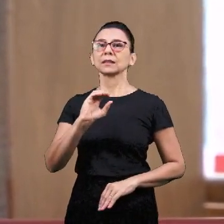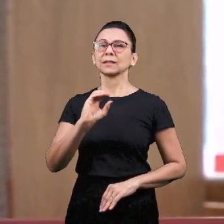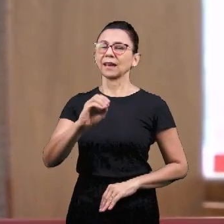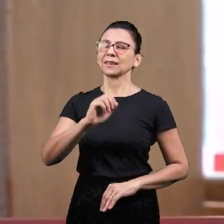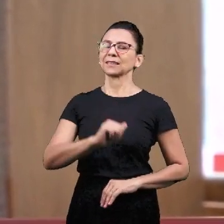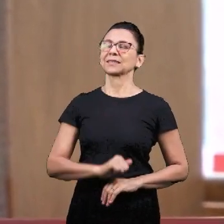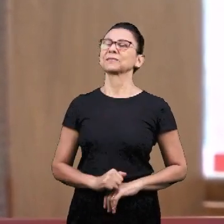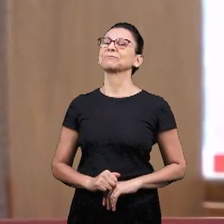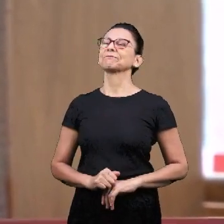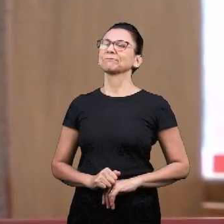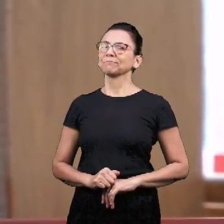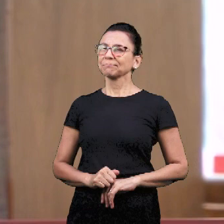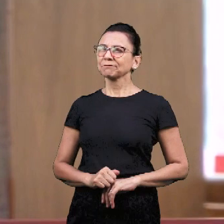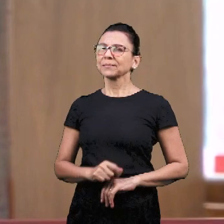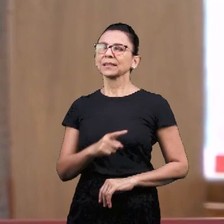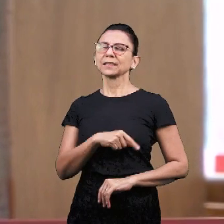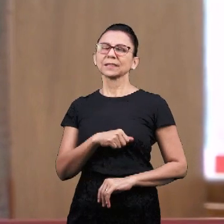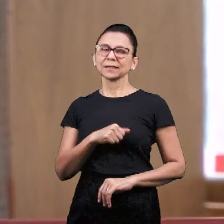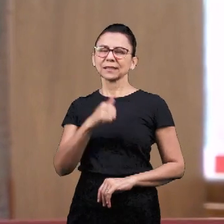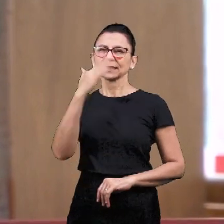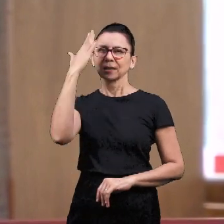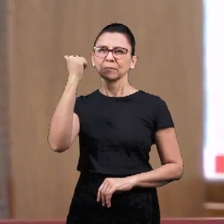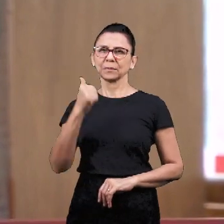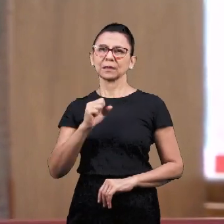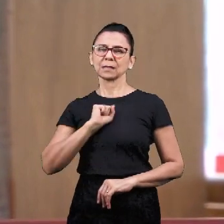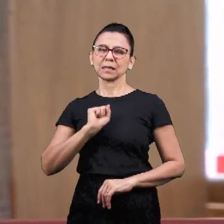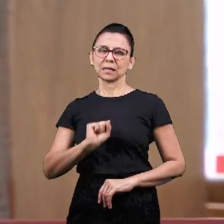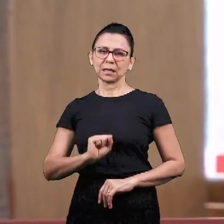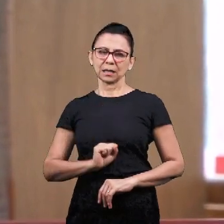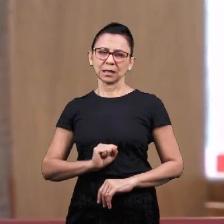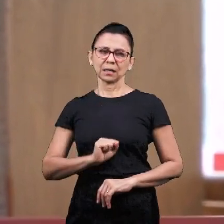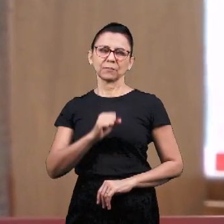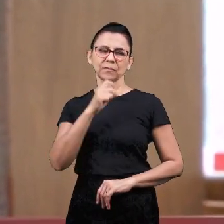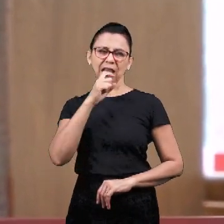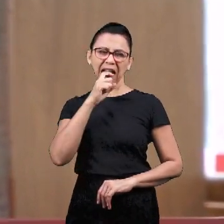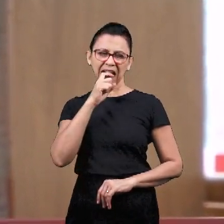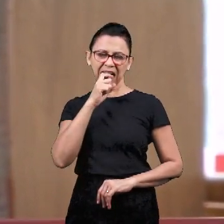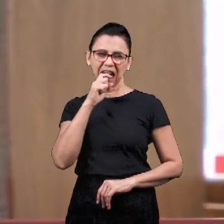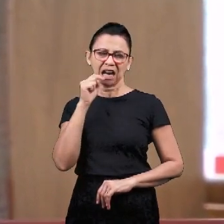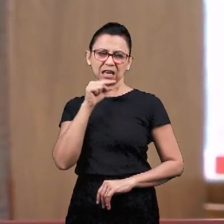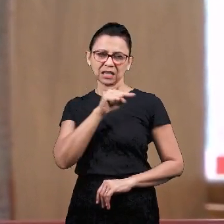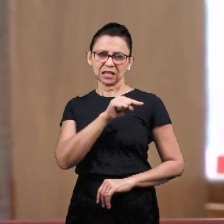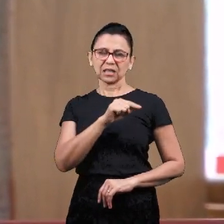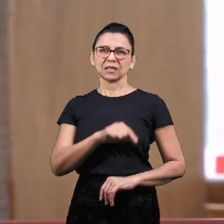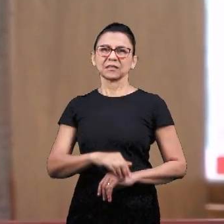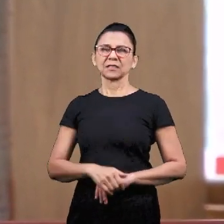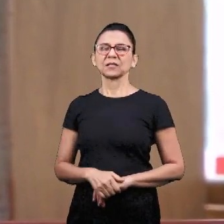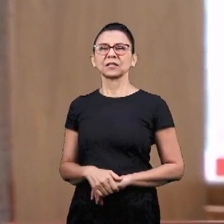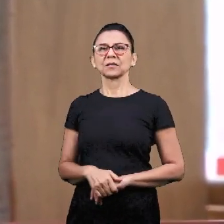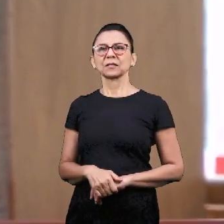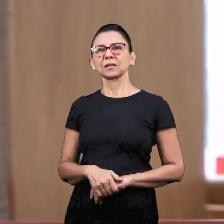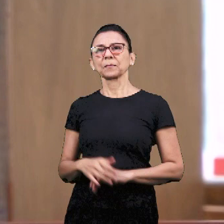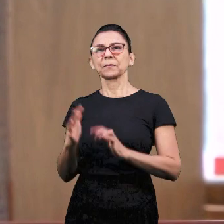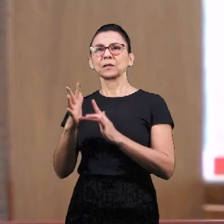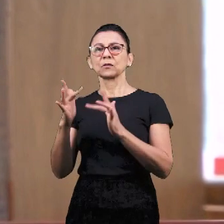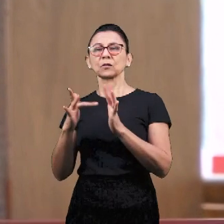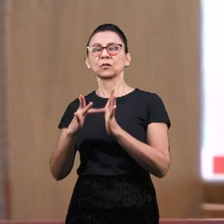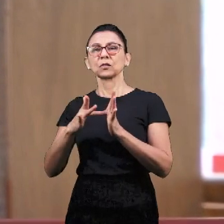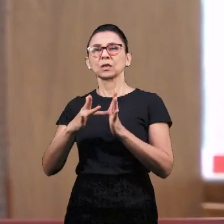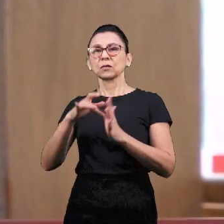envie, les principaux des sacrificateurs l'avaient donné. Donc nous notons